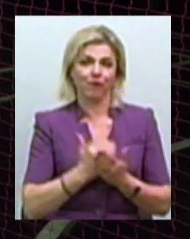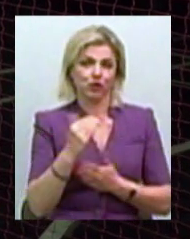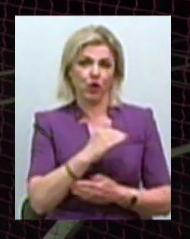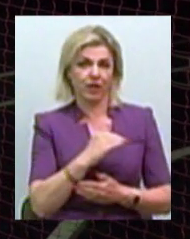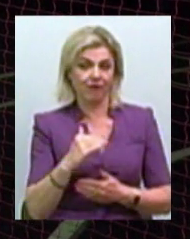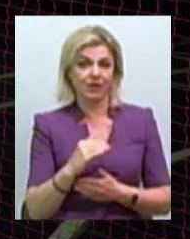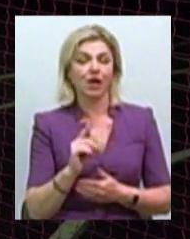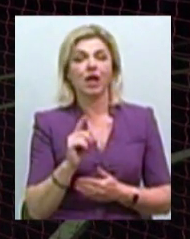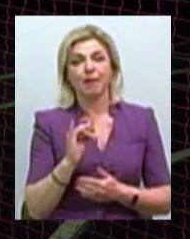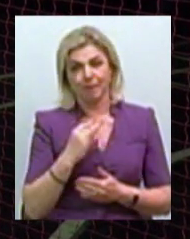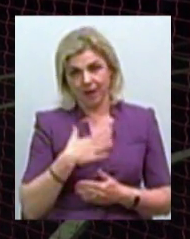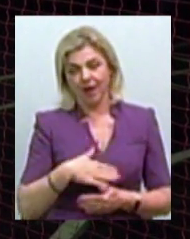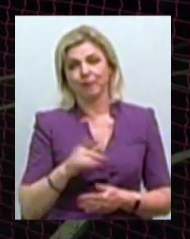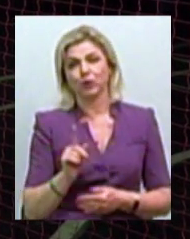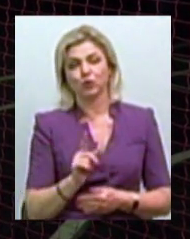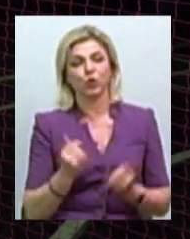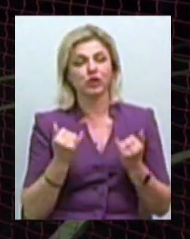Тим паче приємно, що зараз